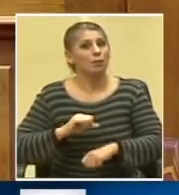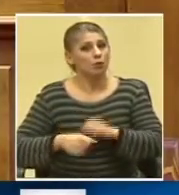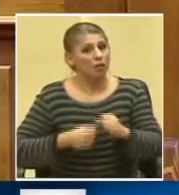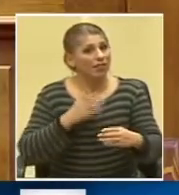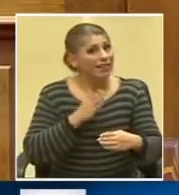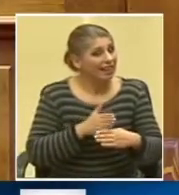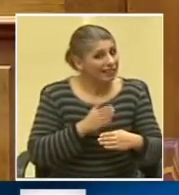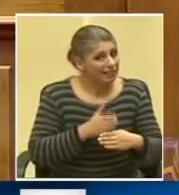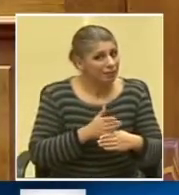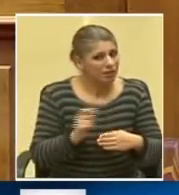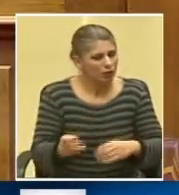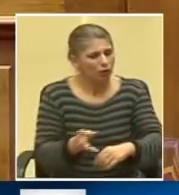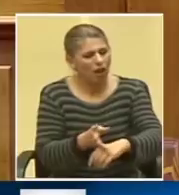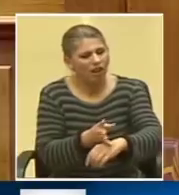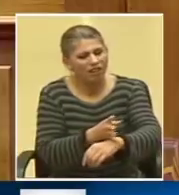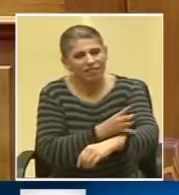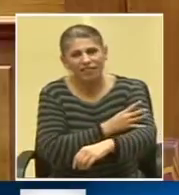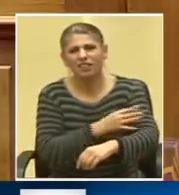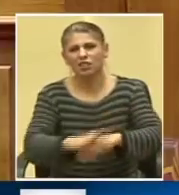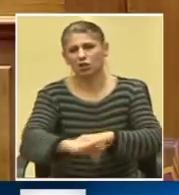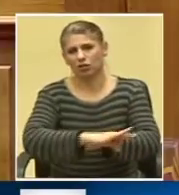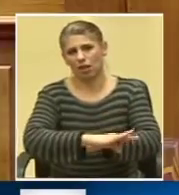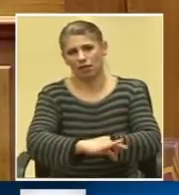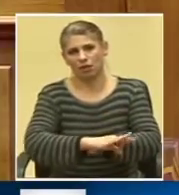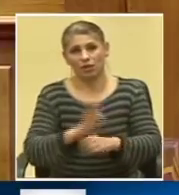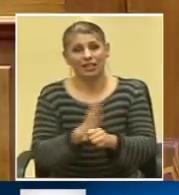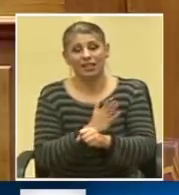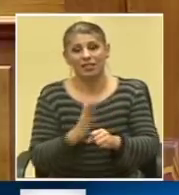κρύψει το ανατριχιαστικό της σχέδιο για